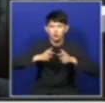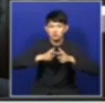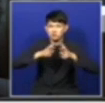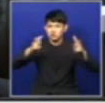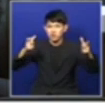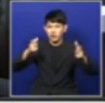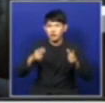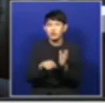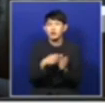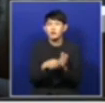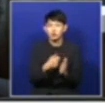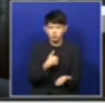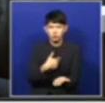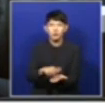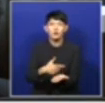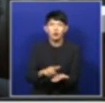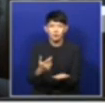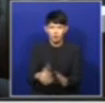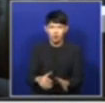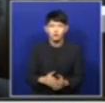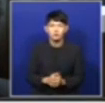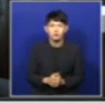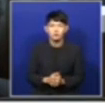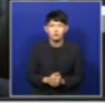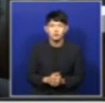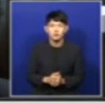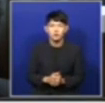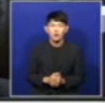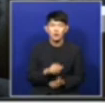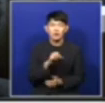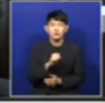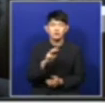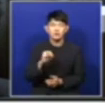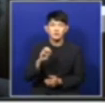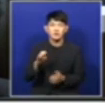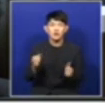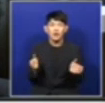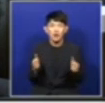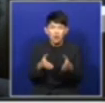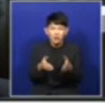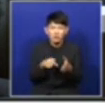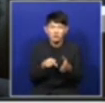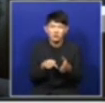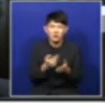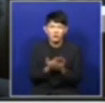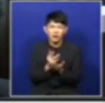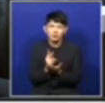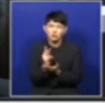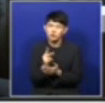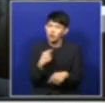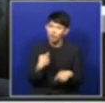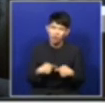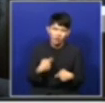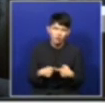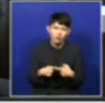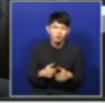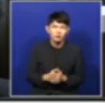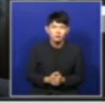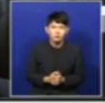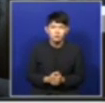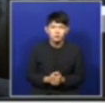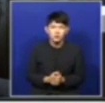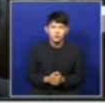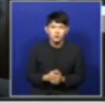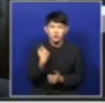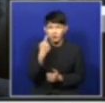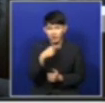ตุผลที่ผมได้กราบเรียนท่านประธานไปแล้วทำให้ SME ขนาดเล็กไม่สามารถเข้าถึงแหล่งทุนได้ทำให้ตัวแทน